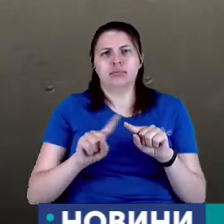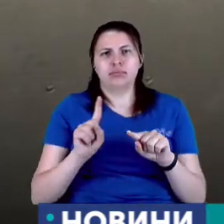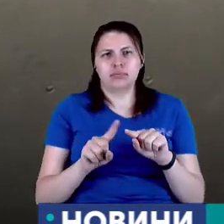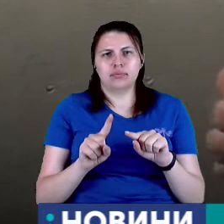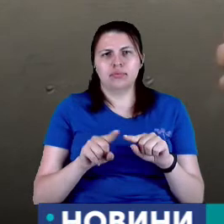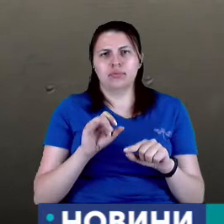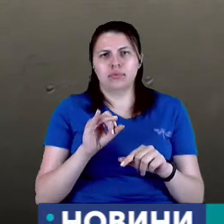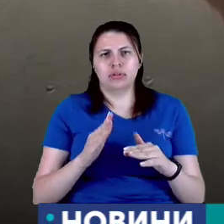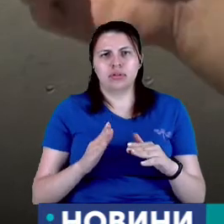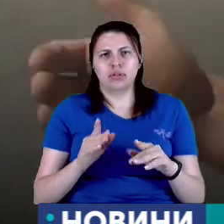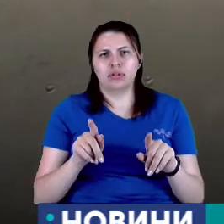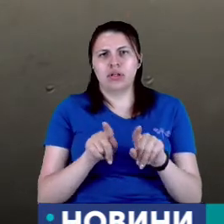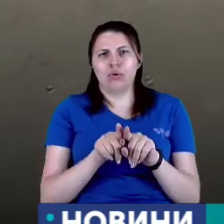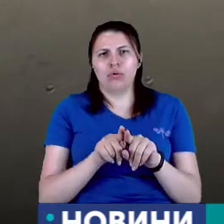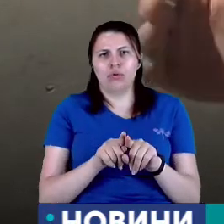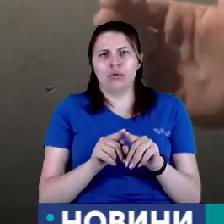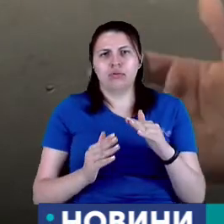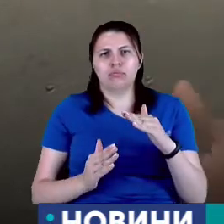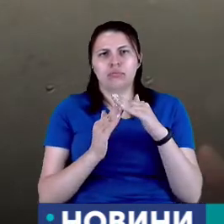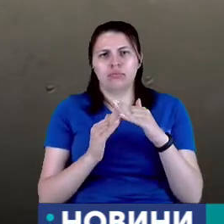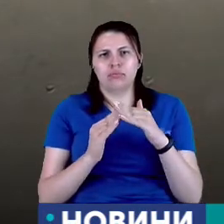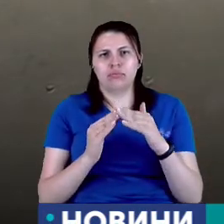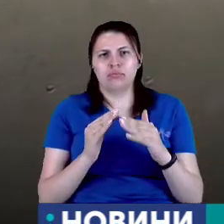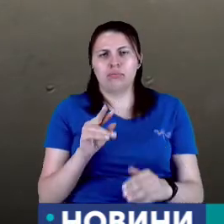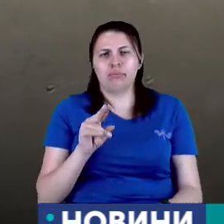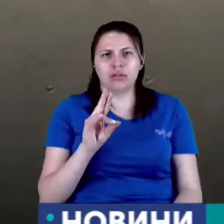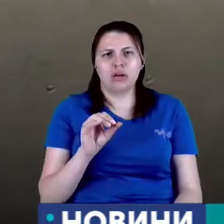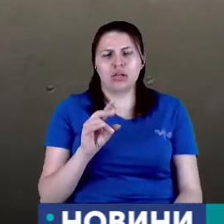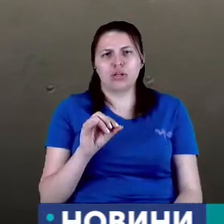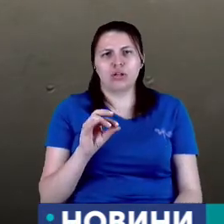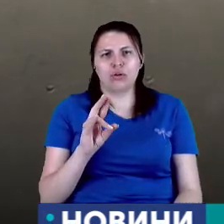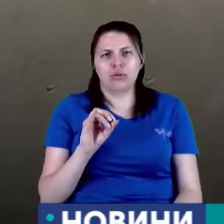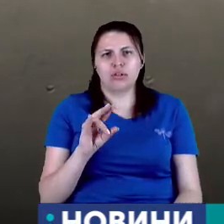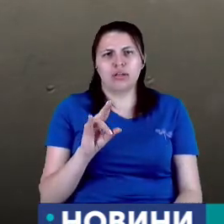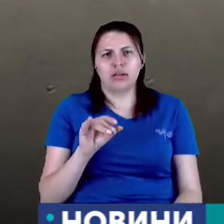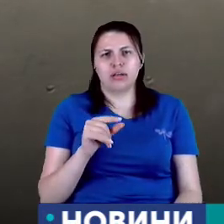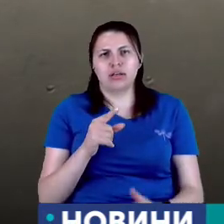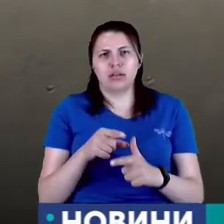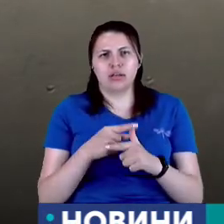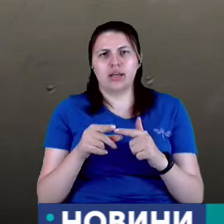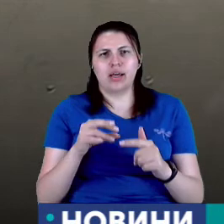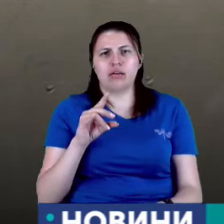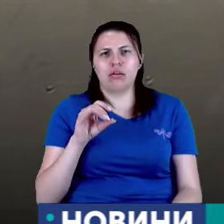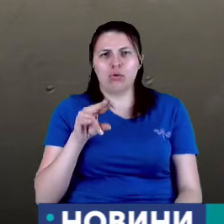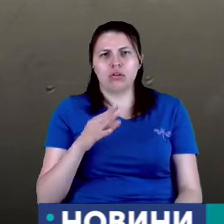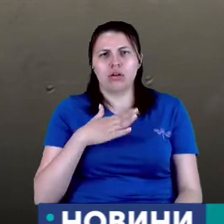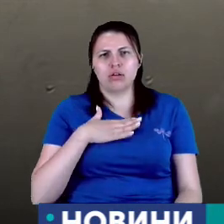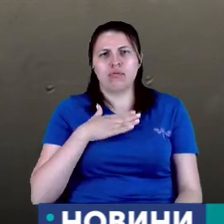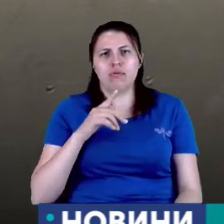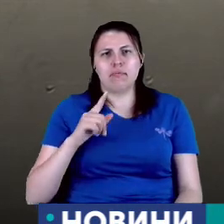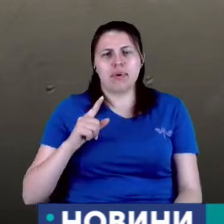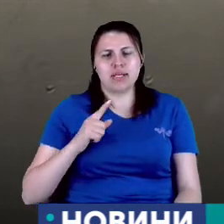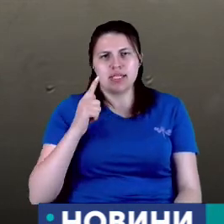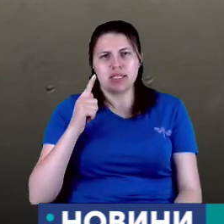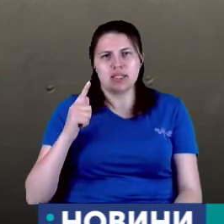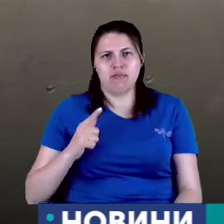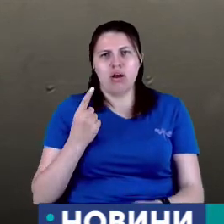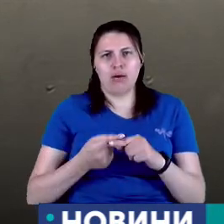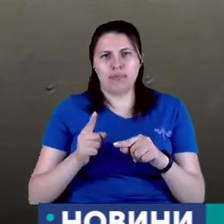такому ешелону або еталону нашого майстерства. І після цього робимо